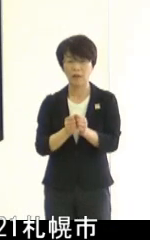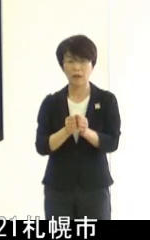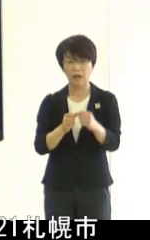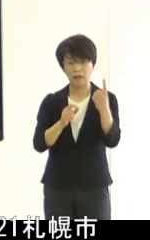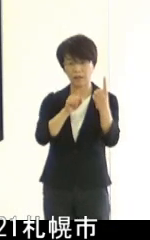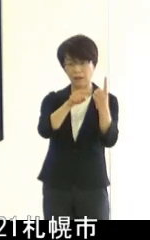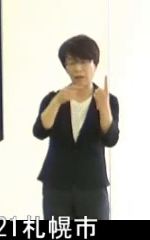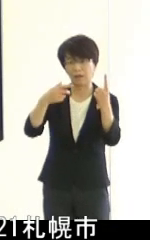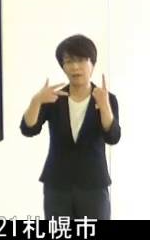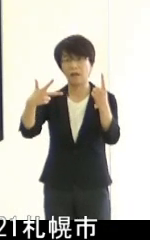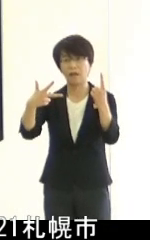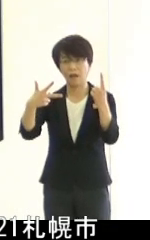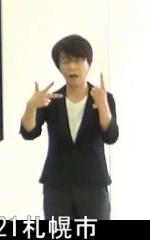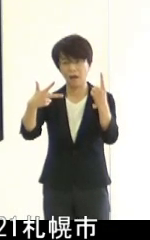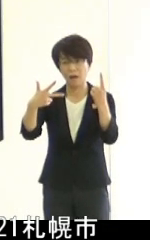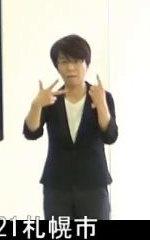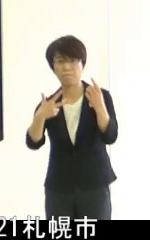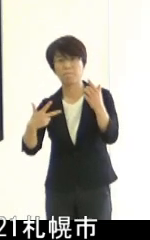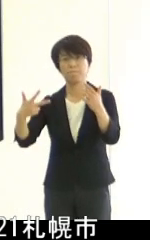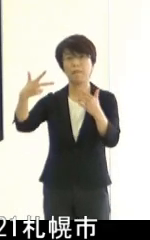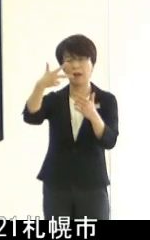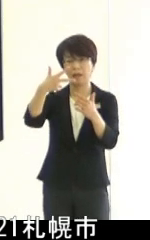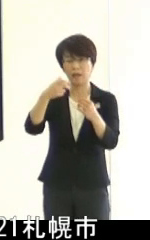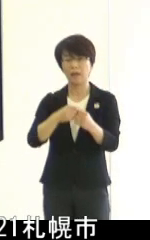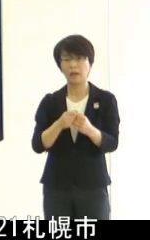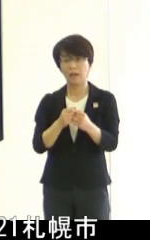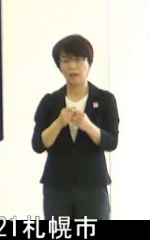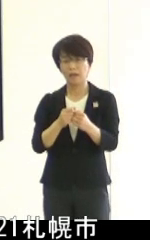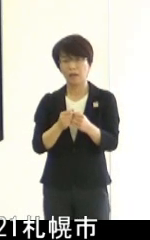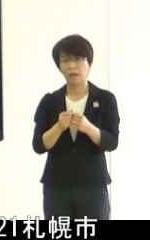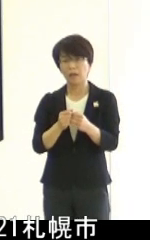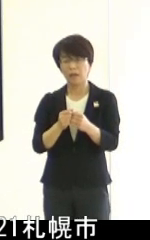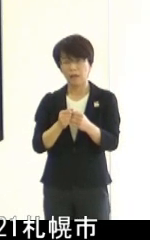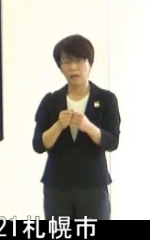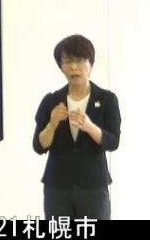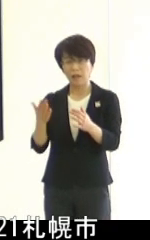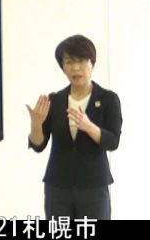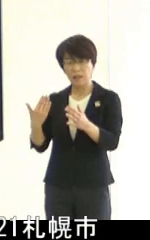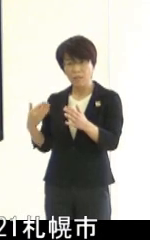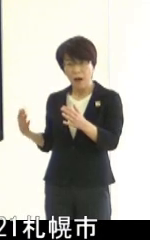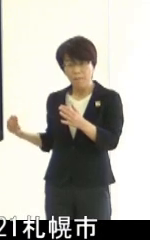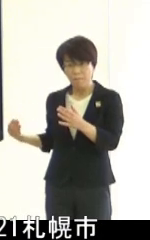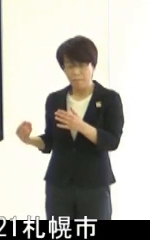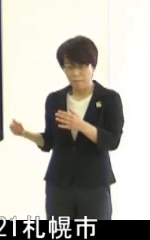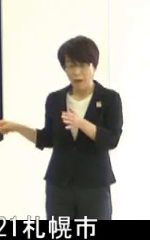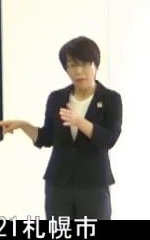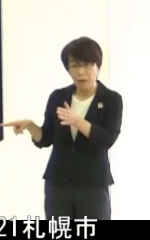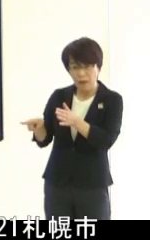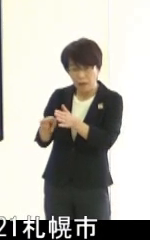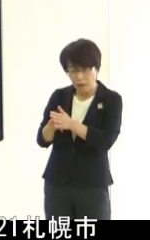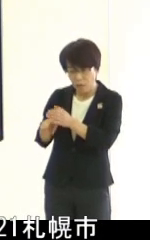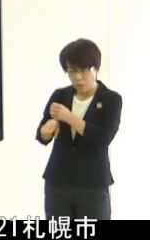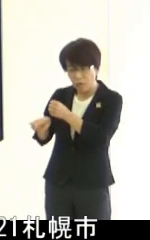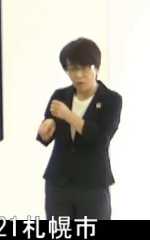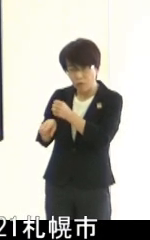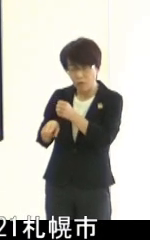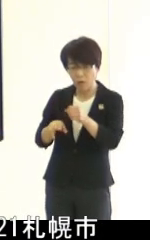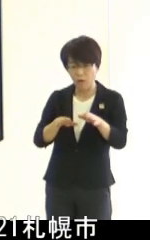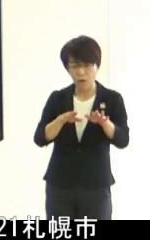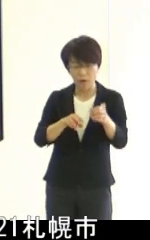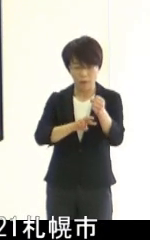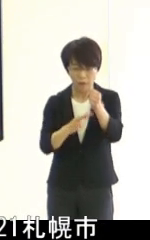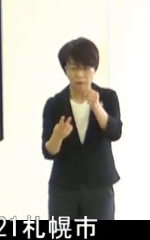ほど幹線従来カブですね比べると1.7倍くらい感染の